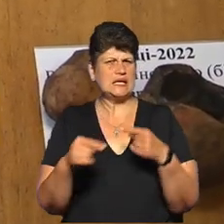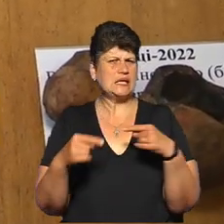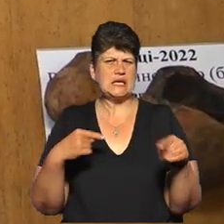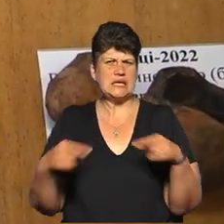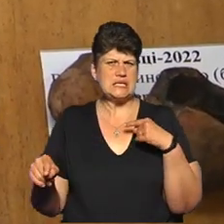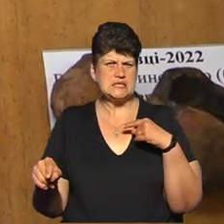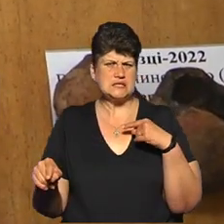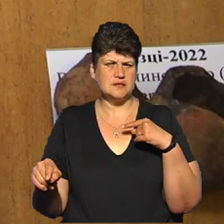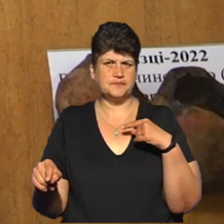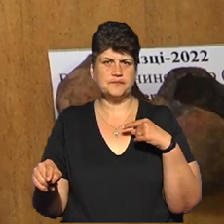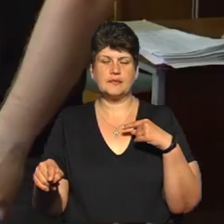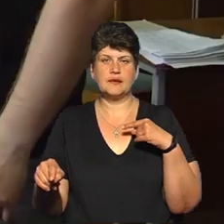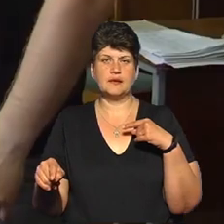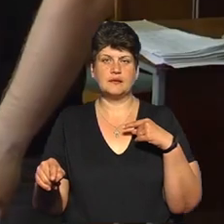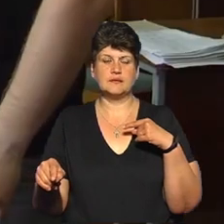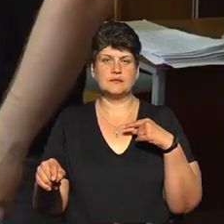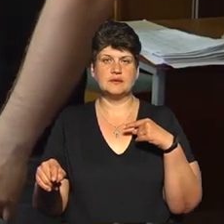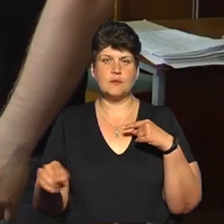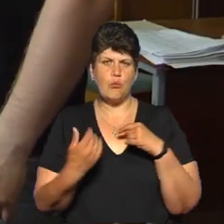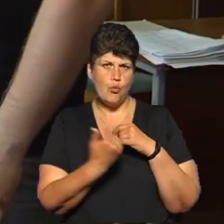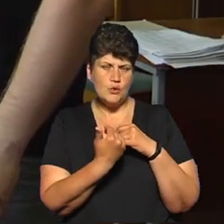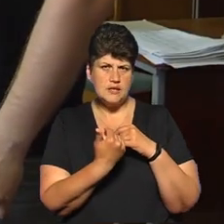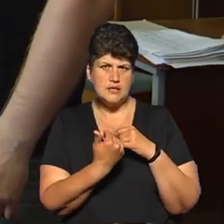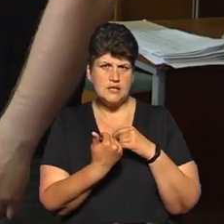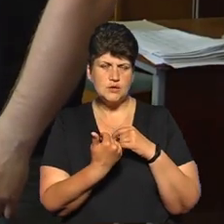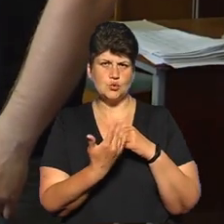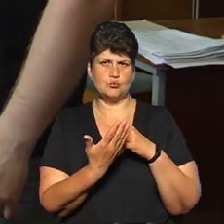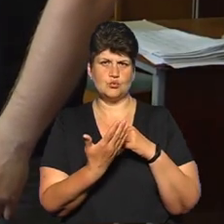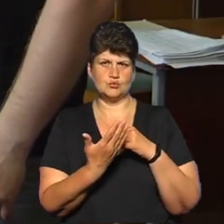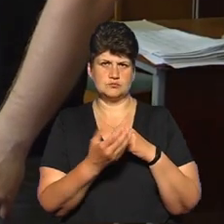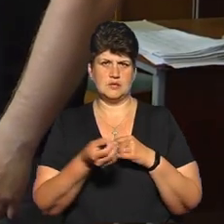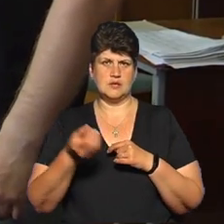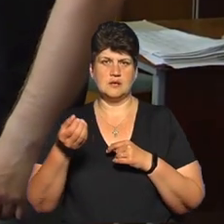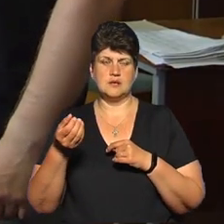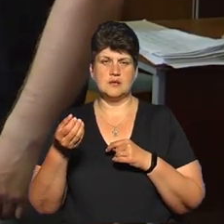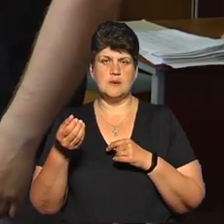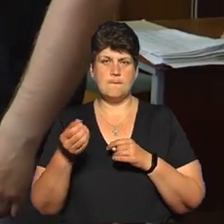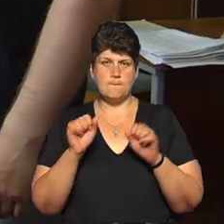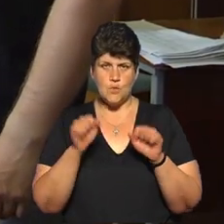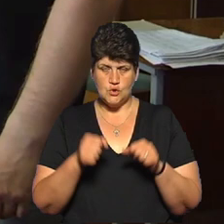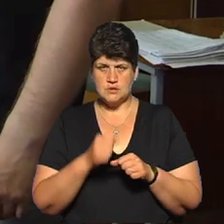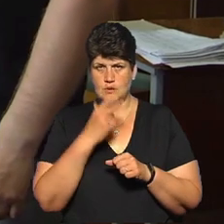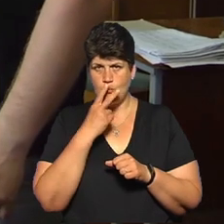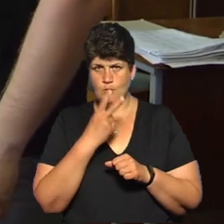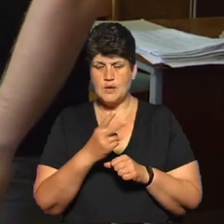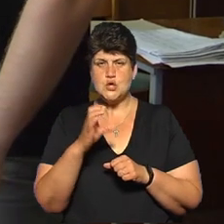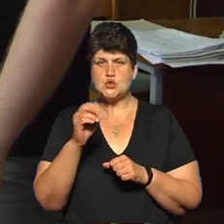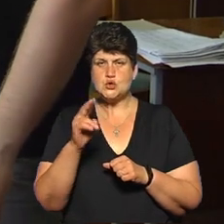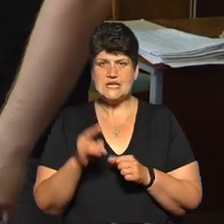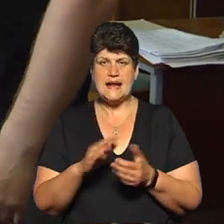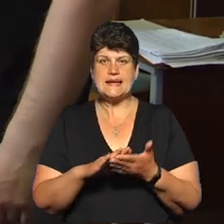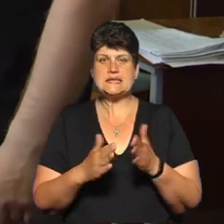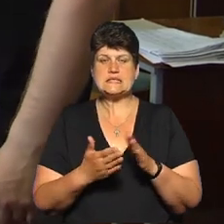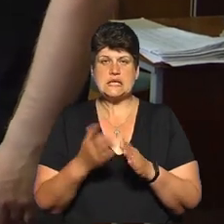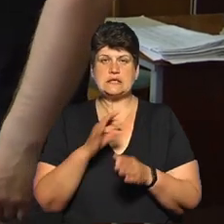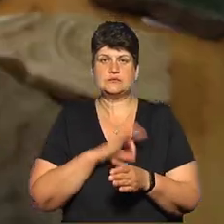по їхньому орнаментуванню можна побачити і певною мірою соціальний стан, який використовував їх.